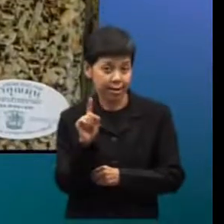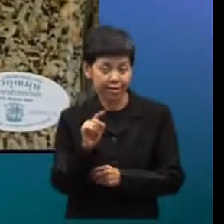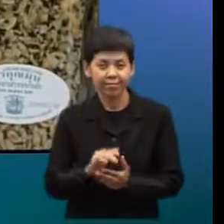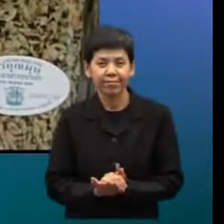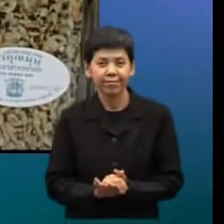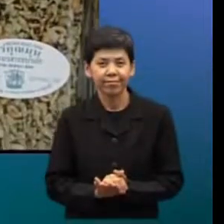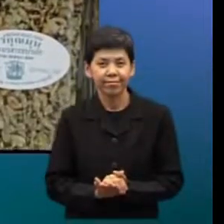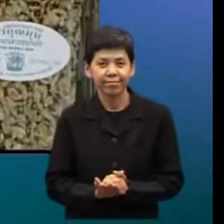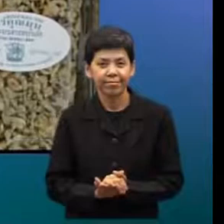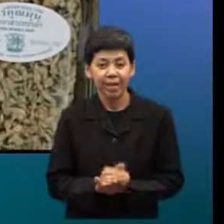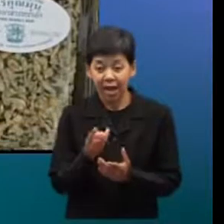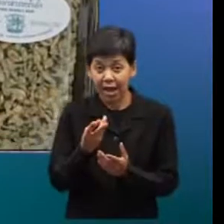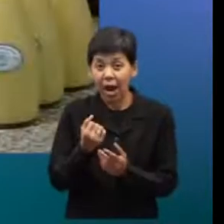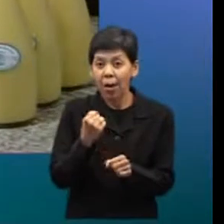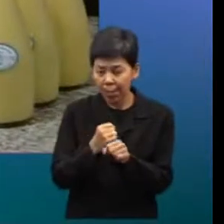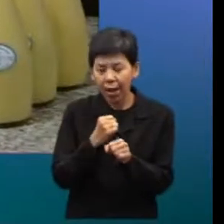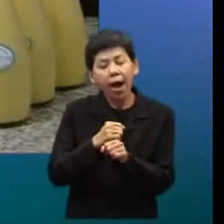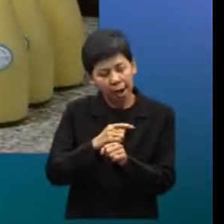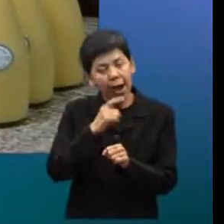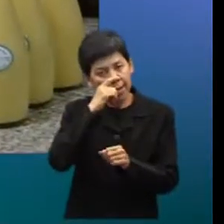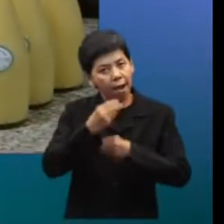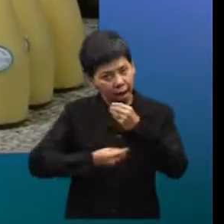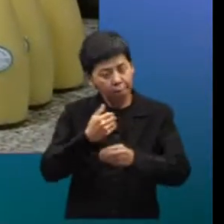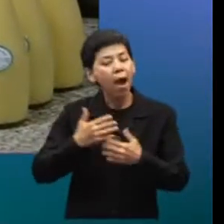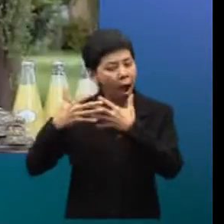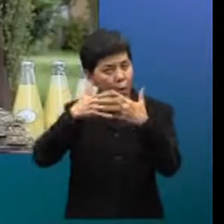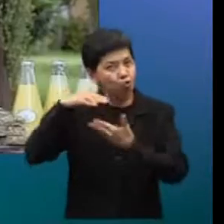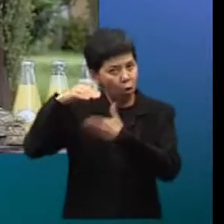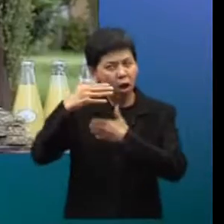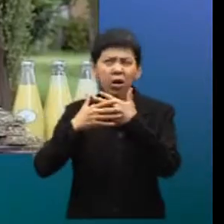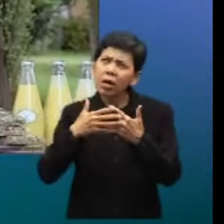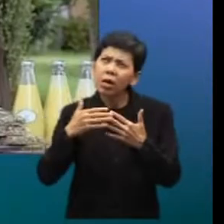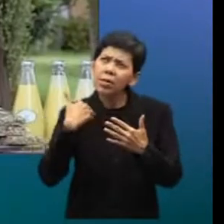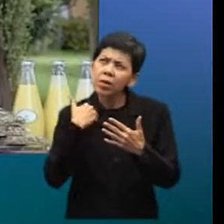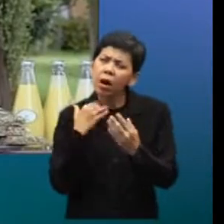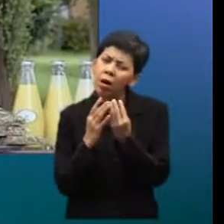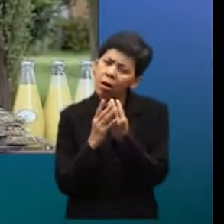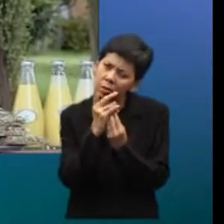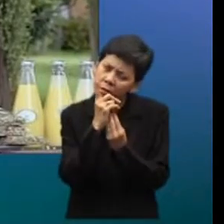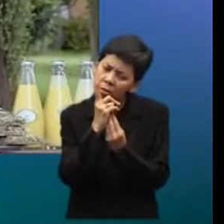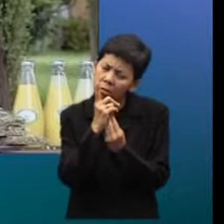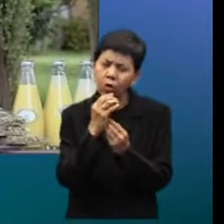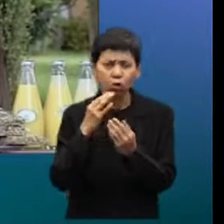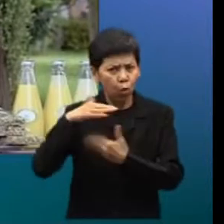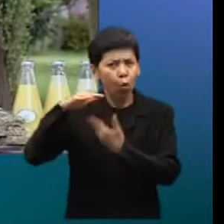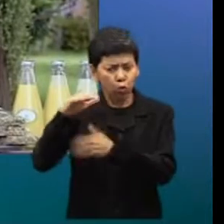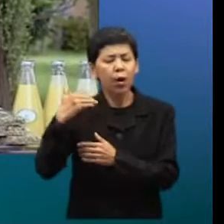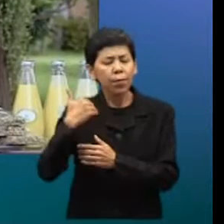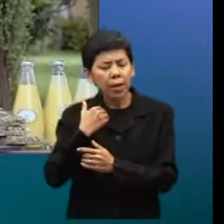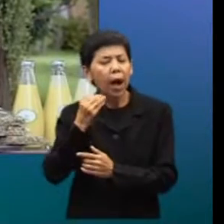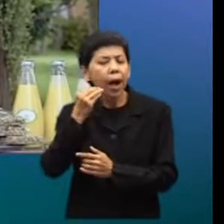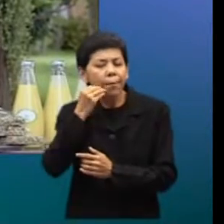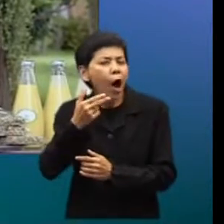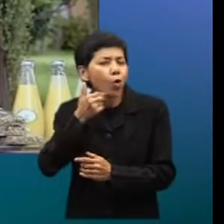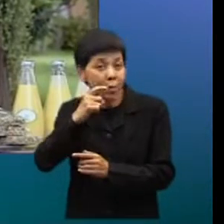ไหนบ้างล่ะ คราวนี้ข้าวหลามเราเสิร์ฟสายการบินไทยอยู่นะคะแล้วก็ส่งไปอเมริกาอาทิตย์ละ2ครั้งค่ะไปที่บ้านขน